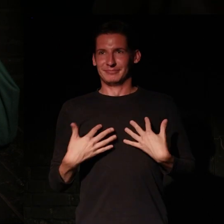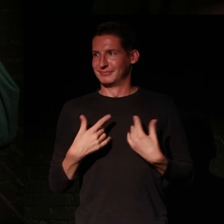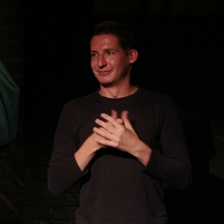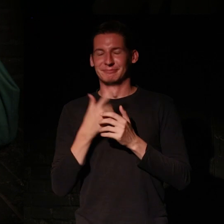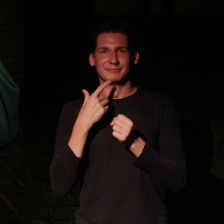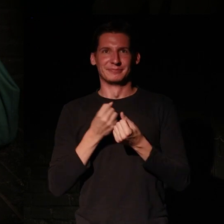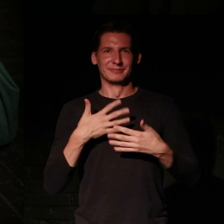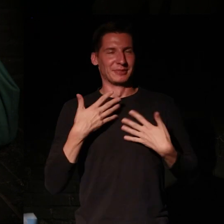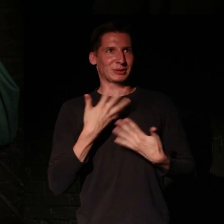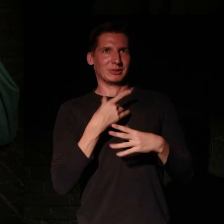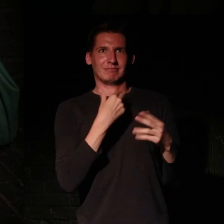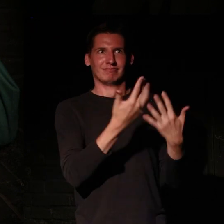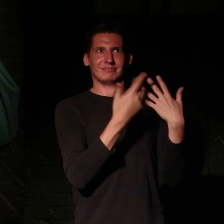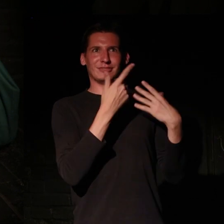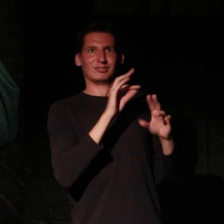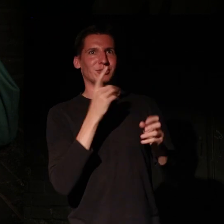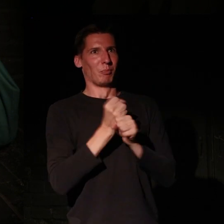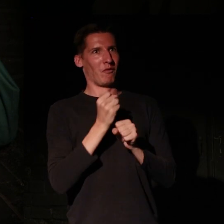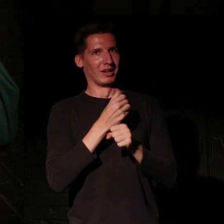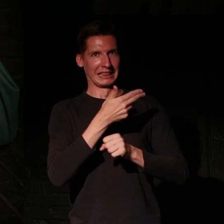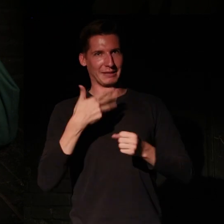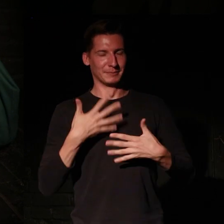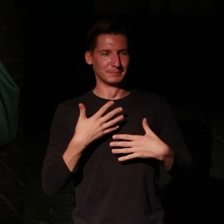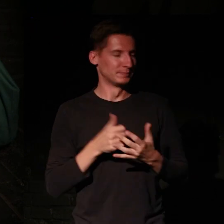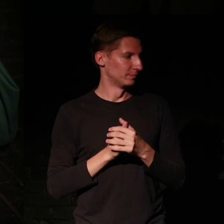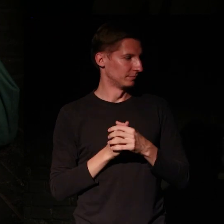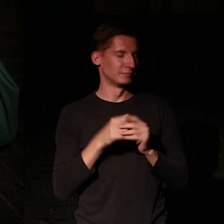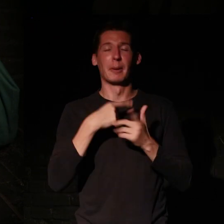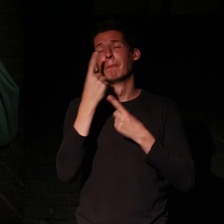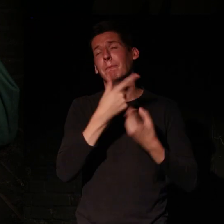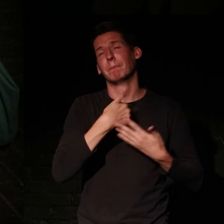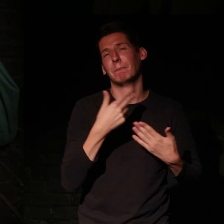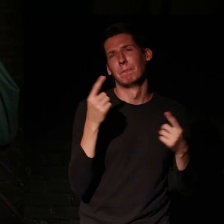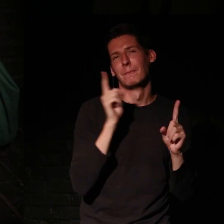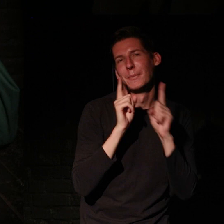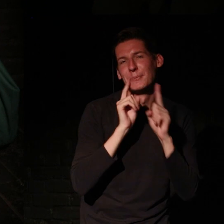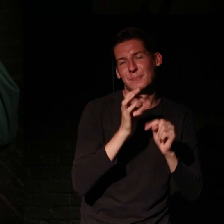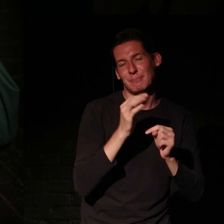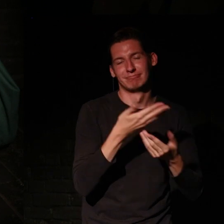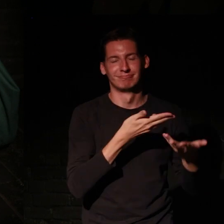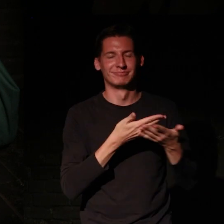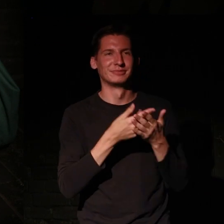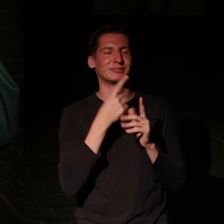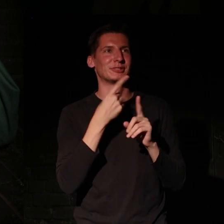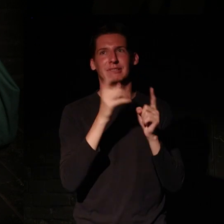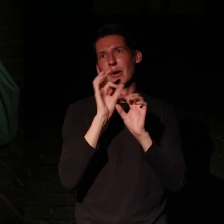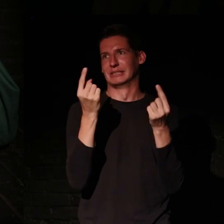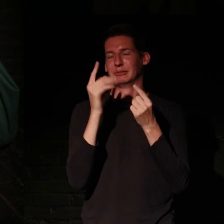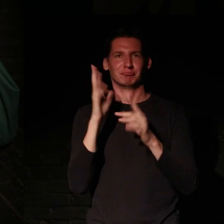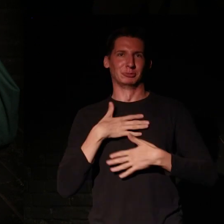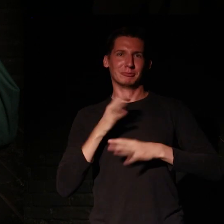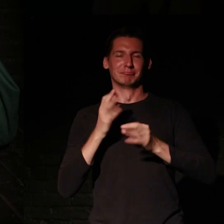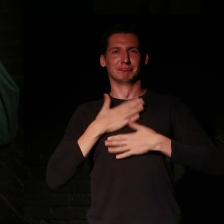Zabrzmiało to bardzo poważnie, ale myślę, że nasza rozmowa w tych pięknych